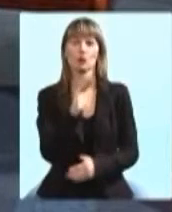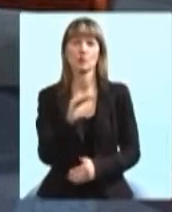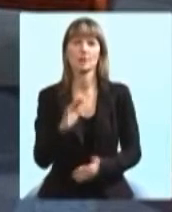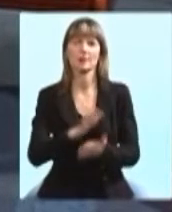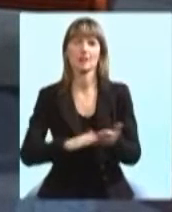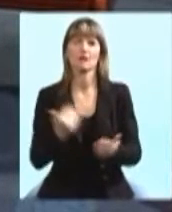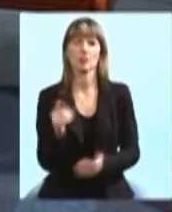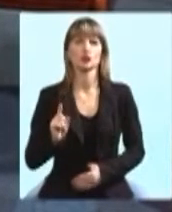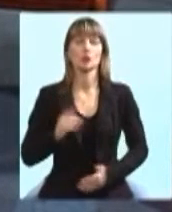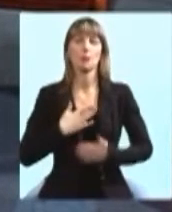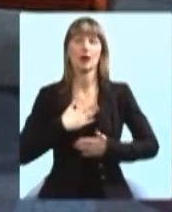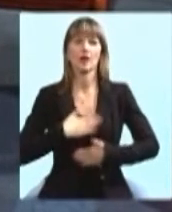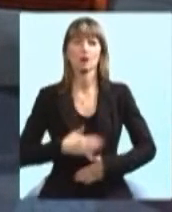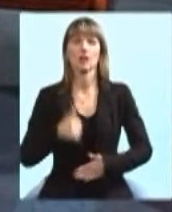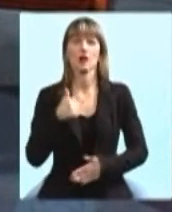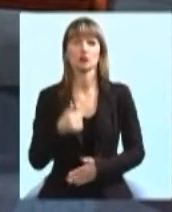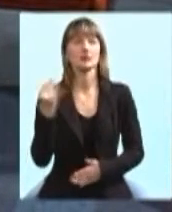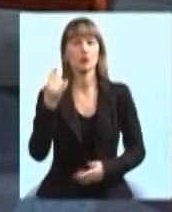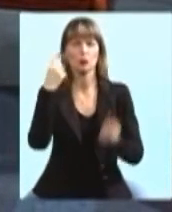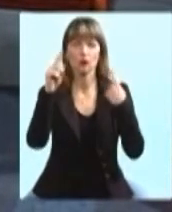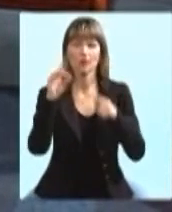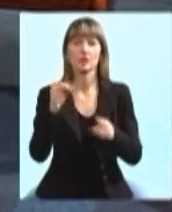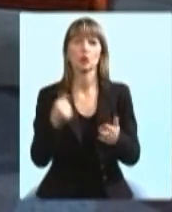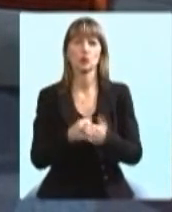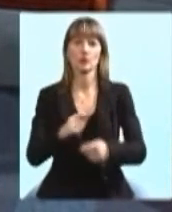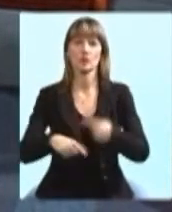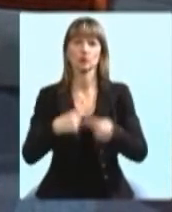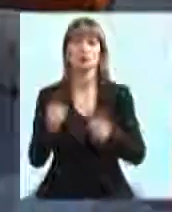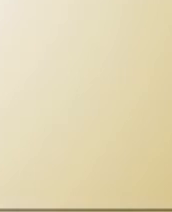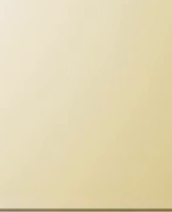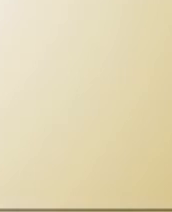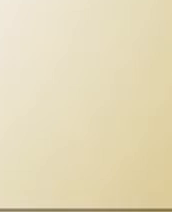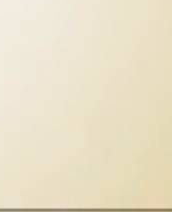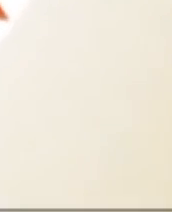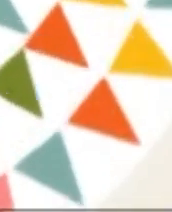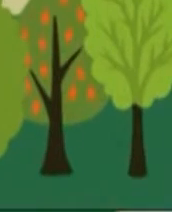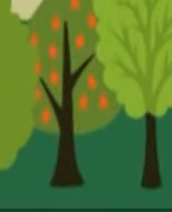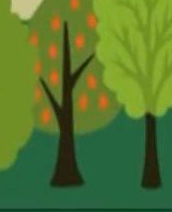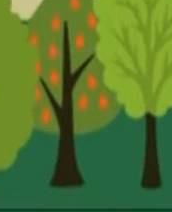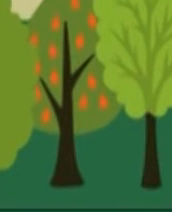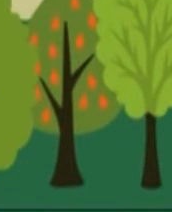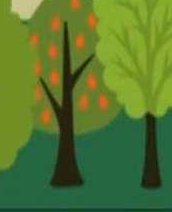прощаємося. Далі на вас чекає приємний, гарний і цікавий мультфільм. І до наступних зустрічей!